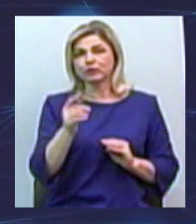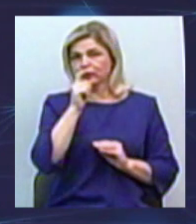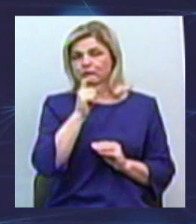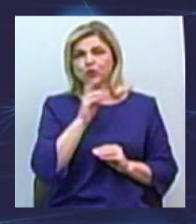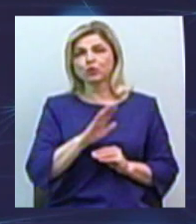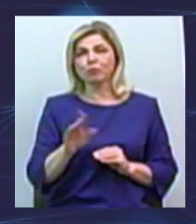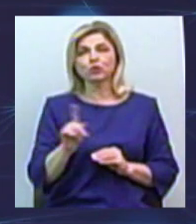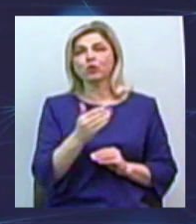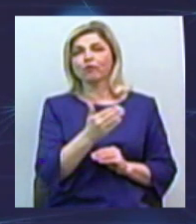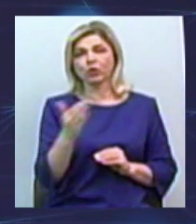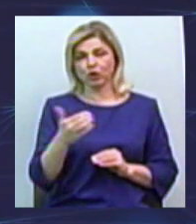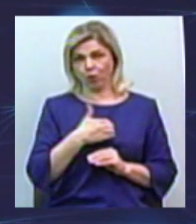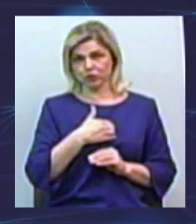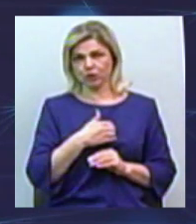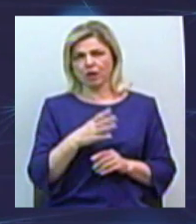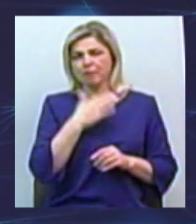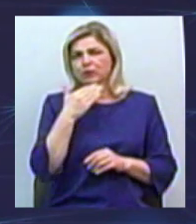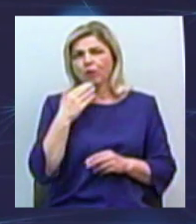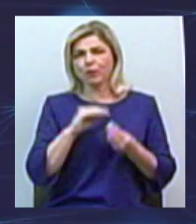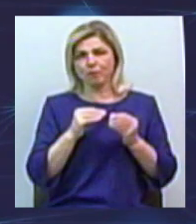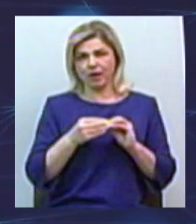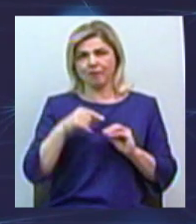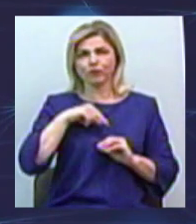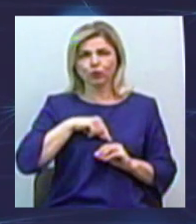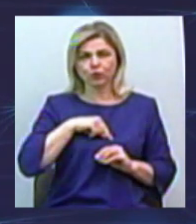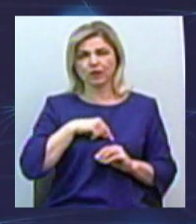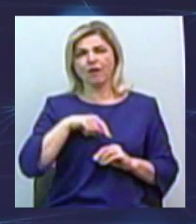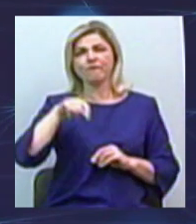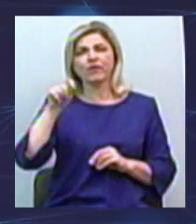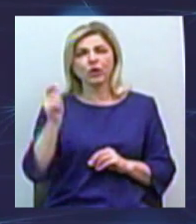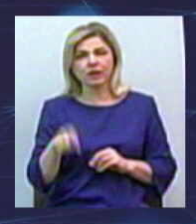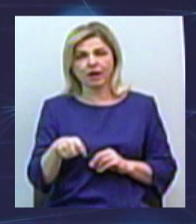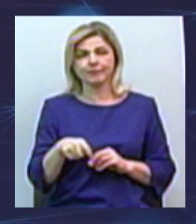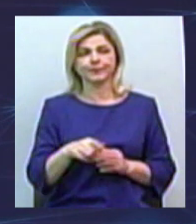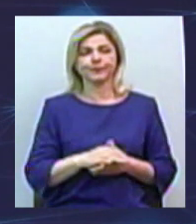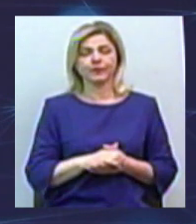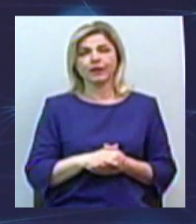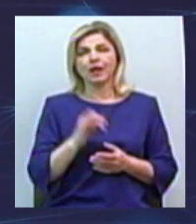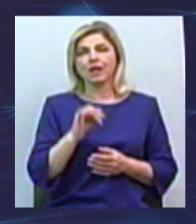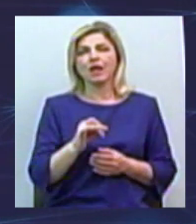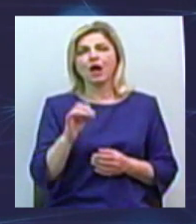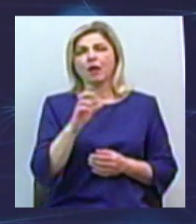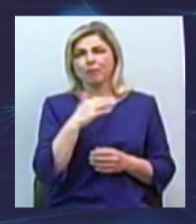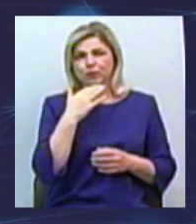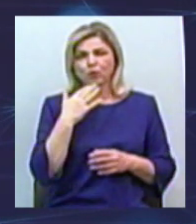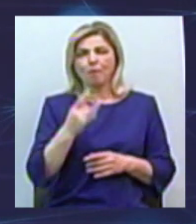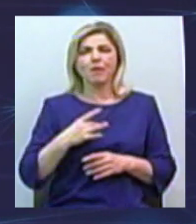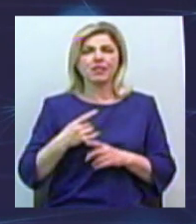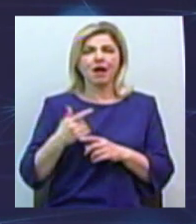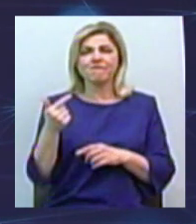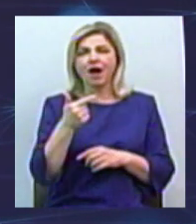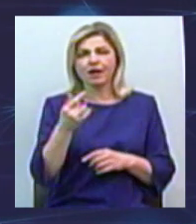хочуть. У них купа проблем були, внутрішні проблеми, війна, відповідно, з тими ж таки більшовиками, да, там